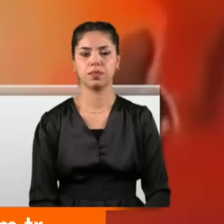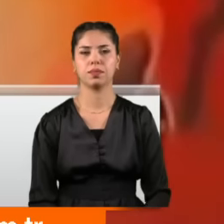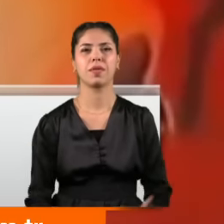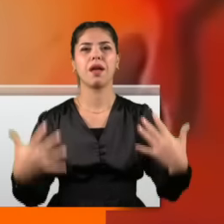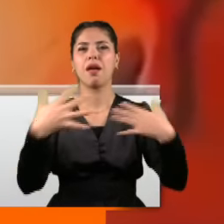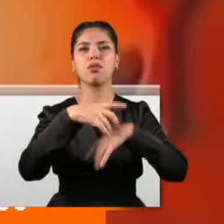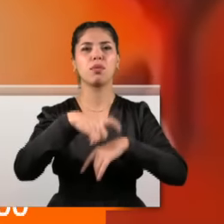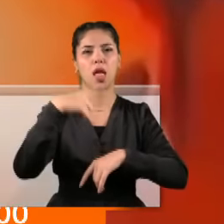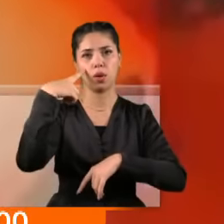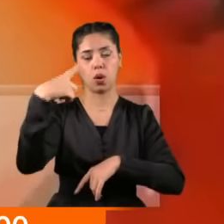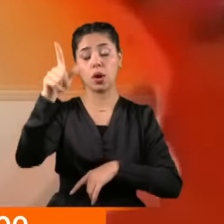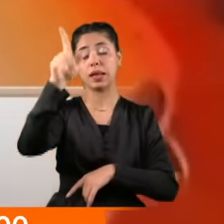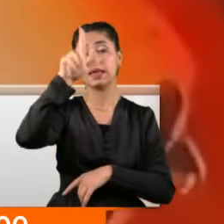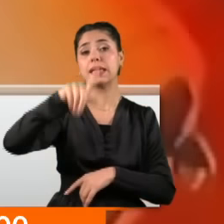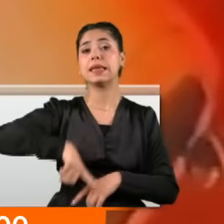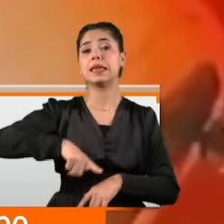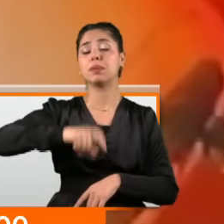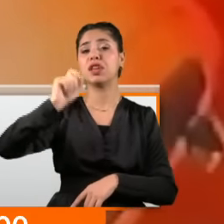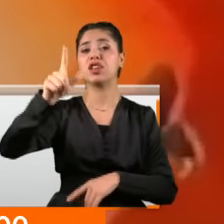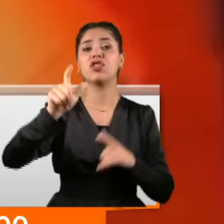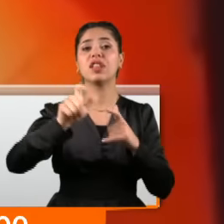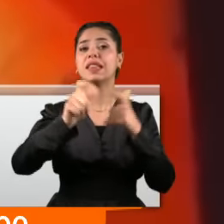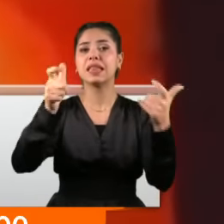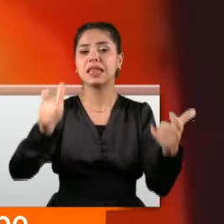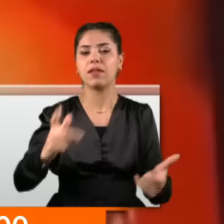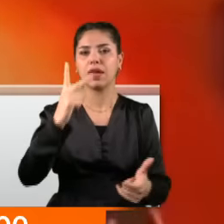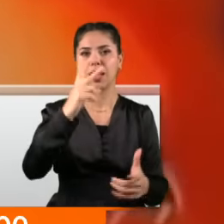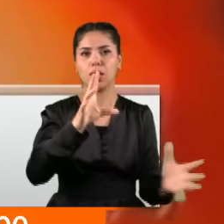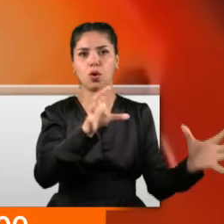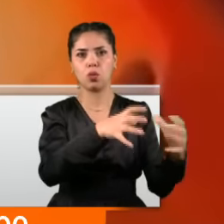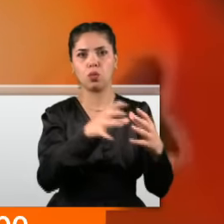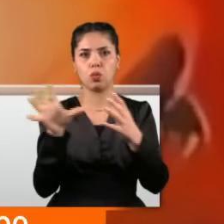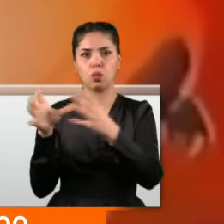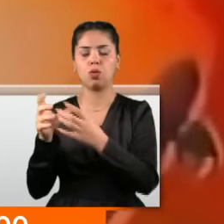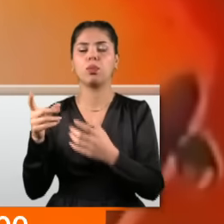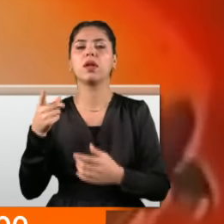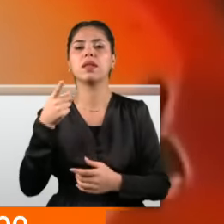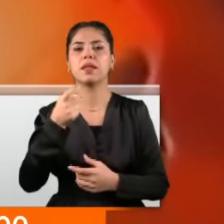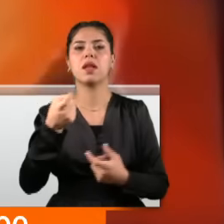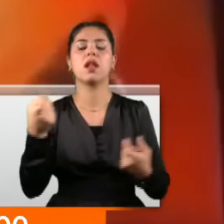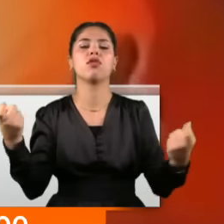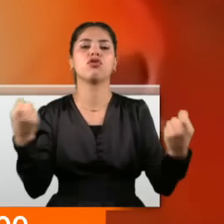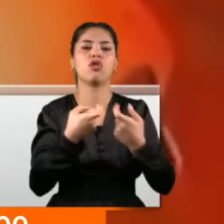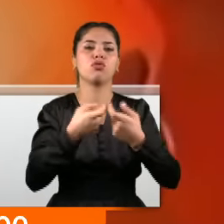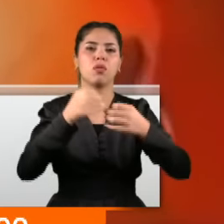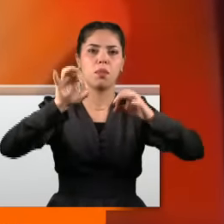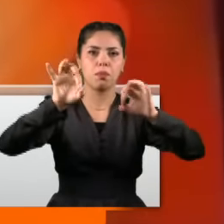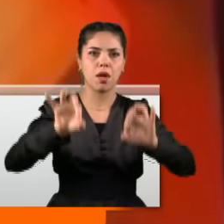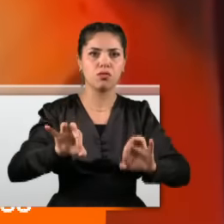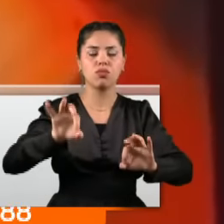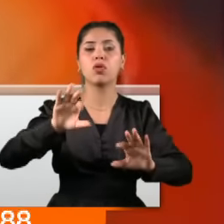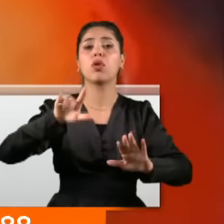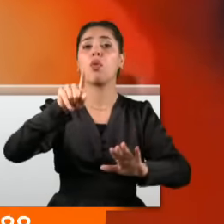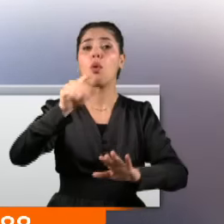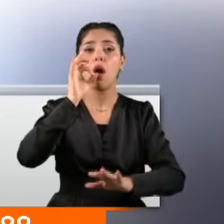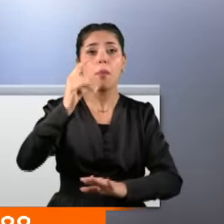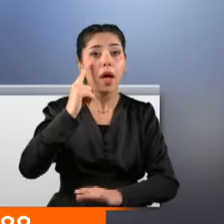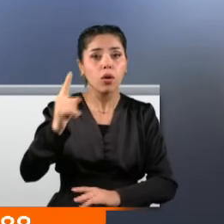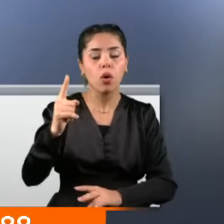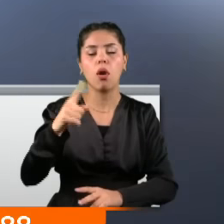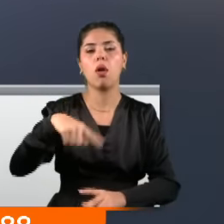Akşam saatleriydi. İzmir'in Seferihisar ilçesinde iki grup arasında silahlı çatışma çıktı. İhbar üzerine bölgeye polis sevk edildi.